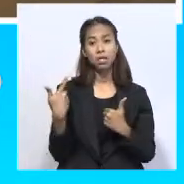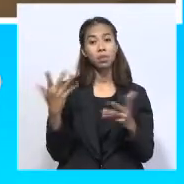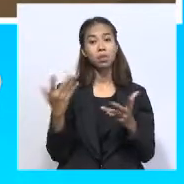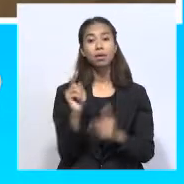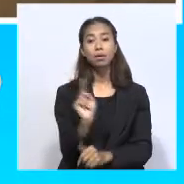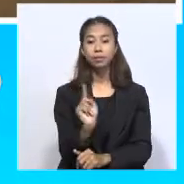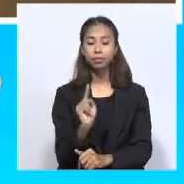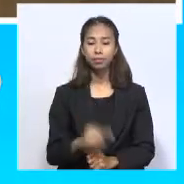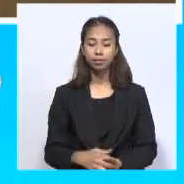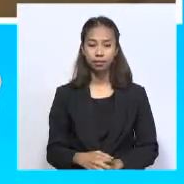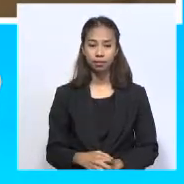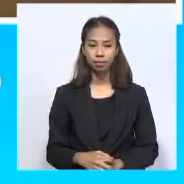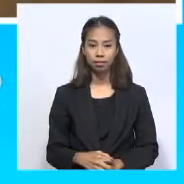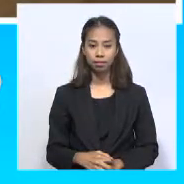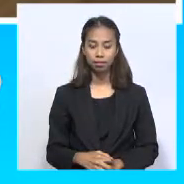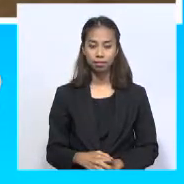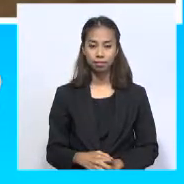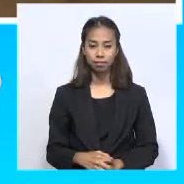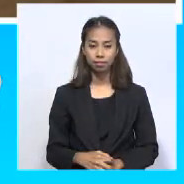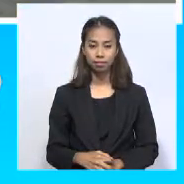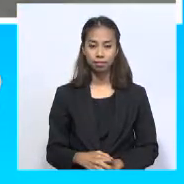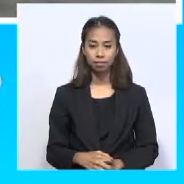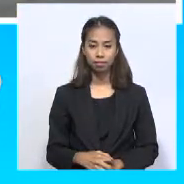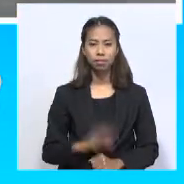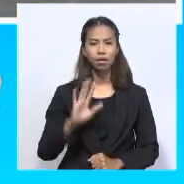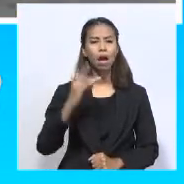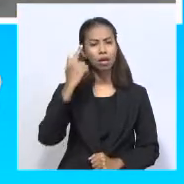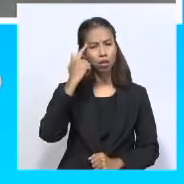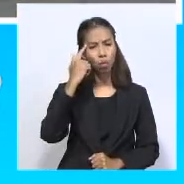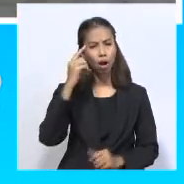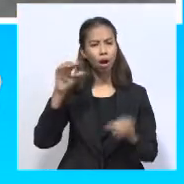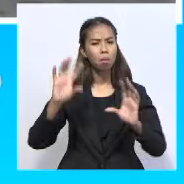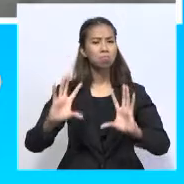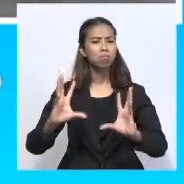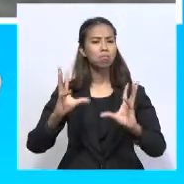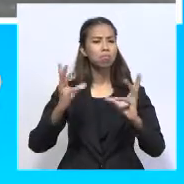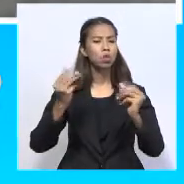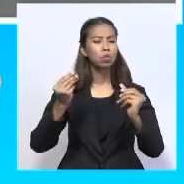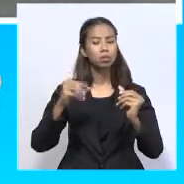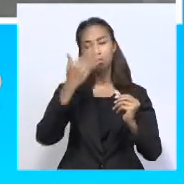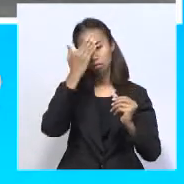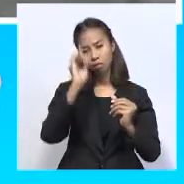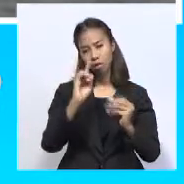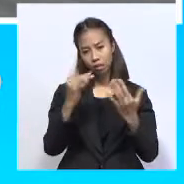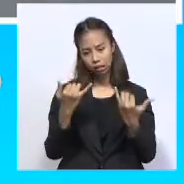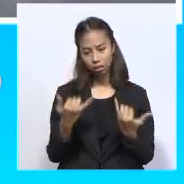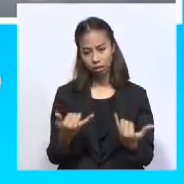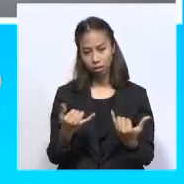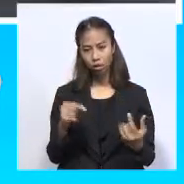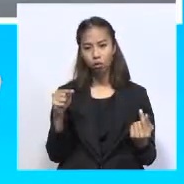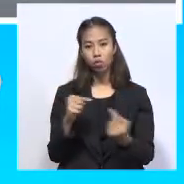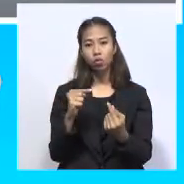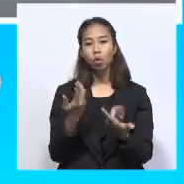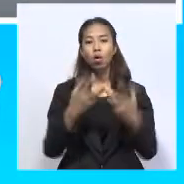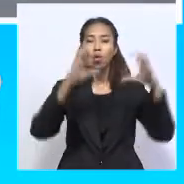านอธิบดีคะ แนวโน้มครับท่าน ก็จะห่างไปแล้วนะครับ ค่ะ ในช่วงนี้ก็จะพอเปลี่ยนเ